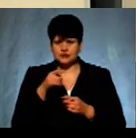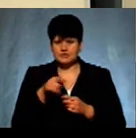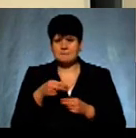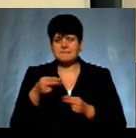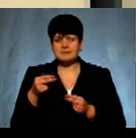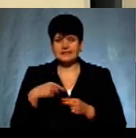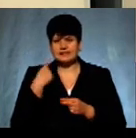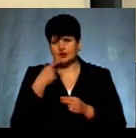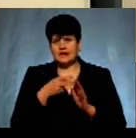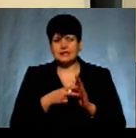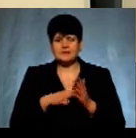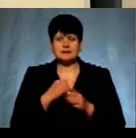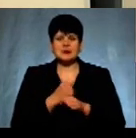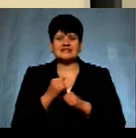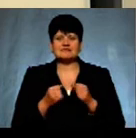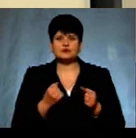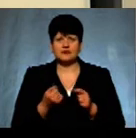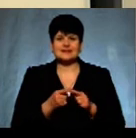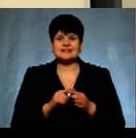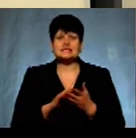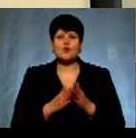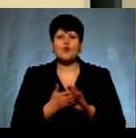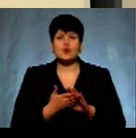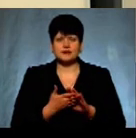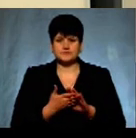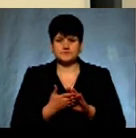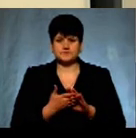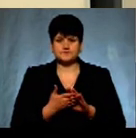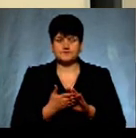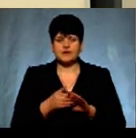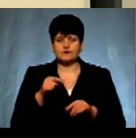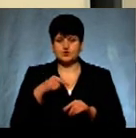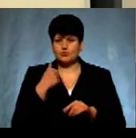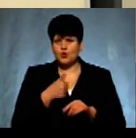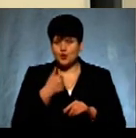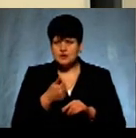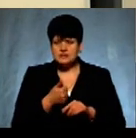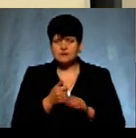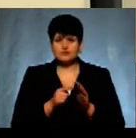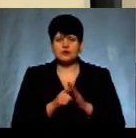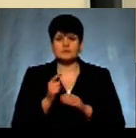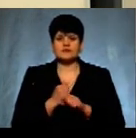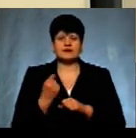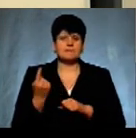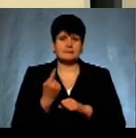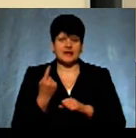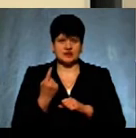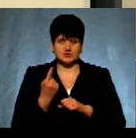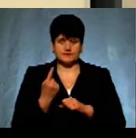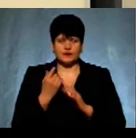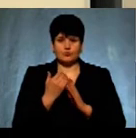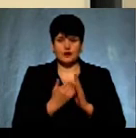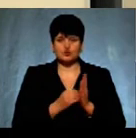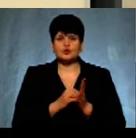підписаний індивідуальний план працевлаштування. Це є така угода, яка в цьому році запроваджена вперше порядком реєстрації